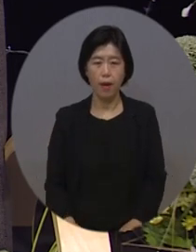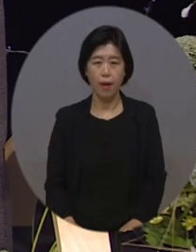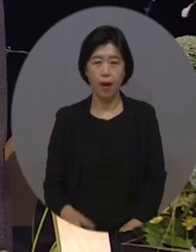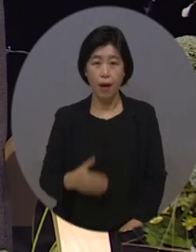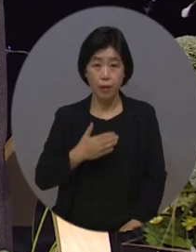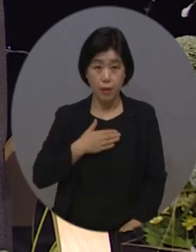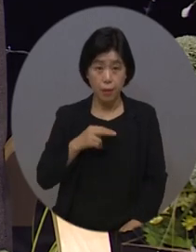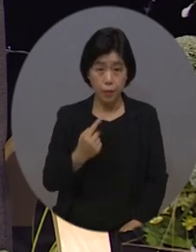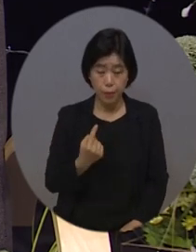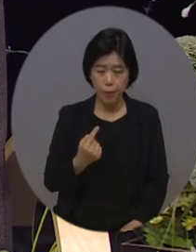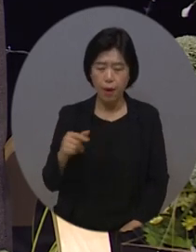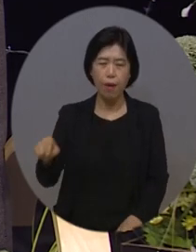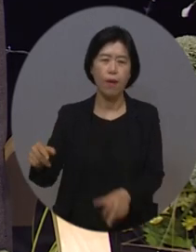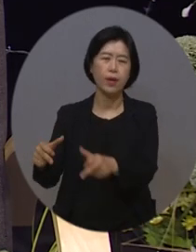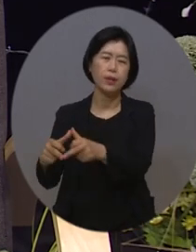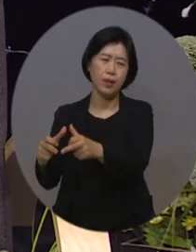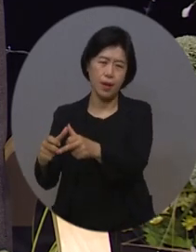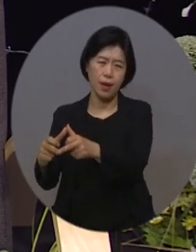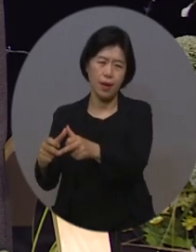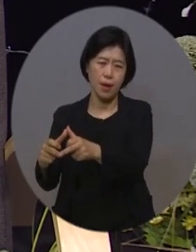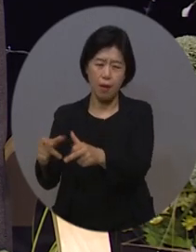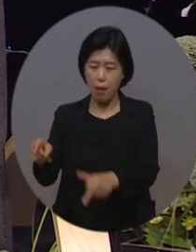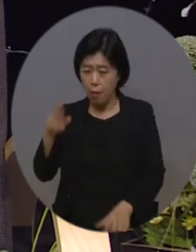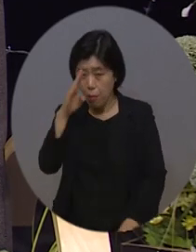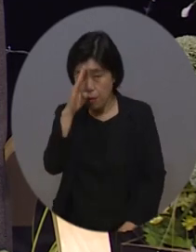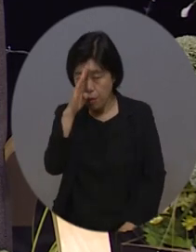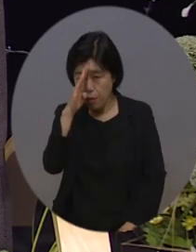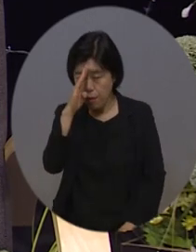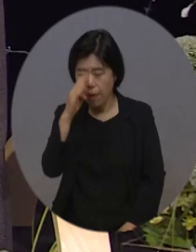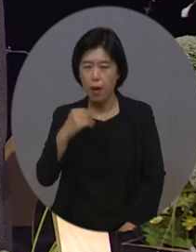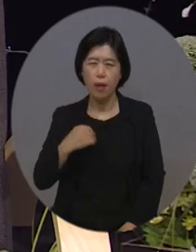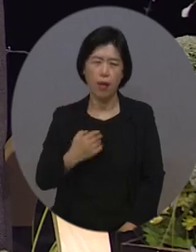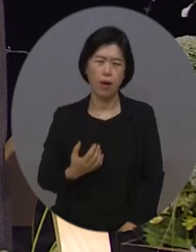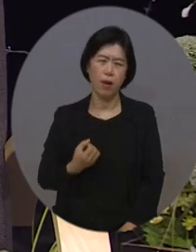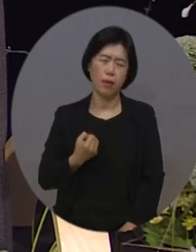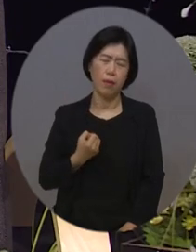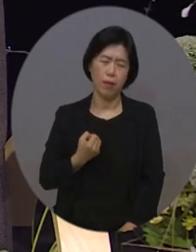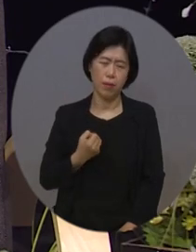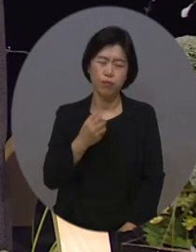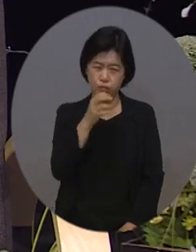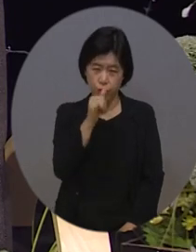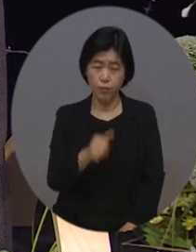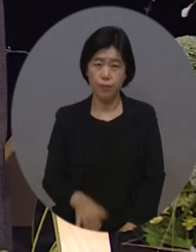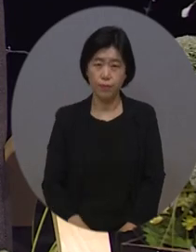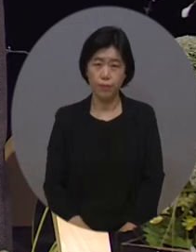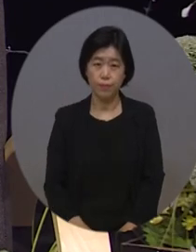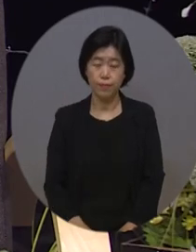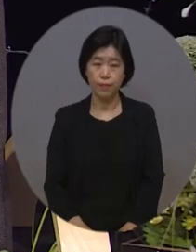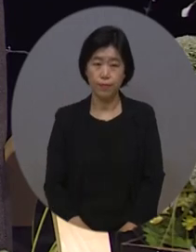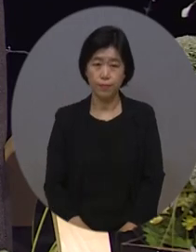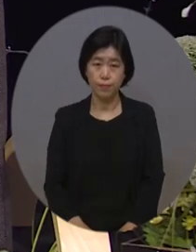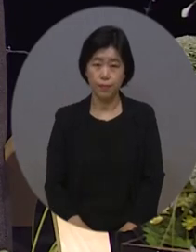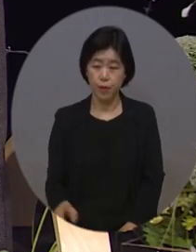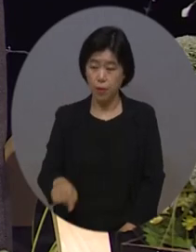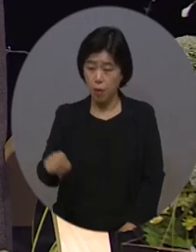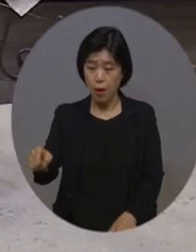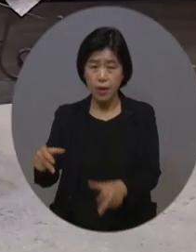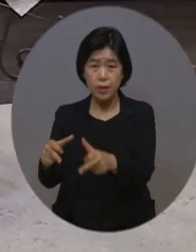저기 저 장애인들이 나를 대신 아름으로써 내가 온전한 몸으로 생활할 수 있다는